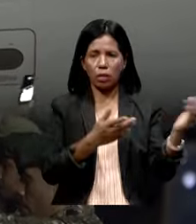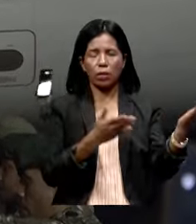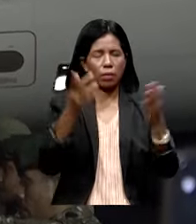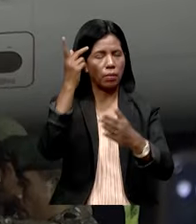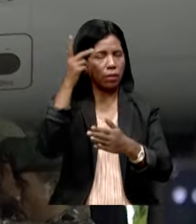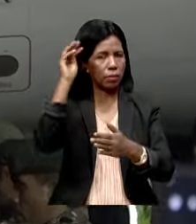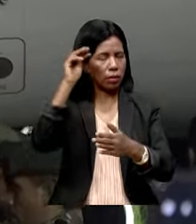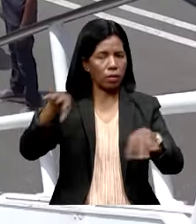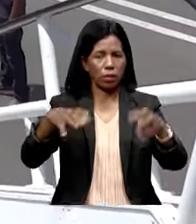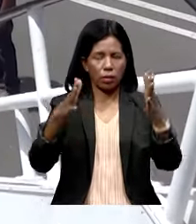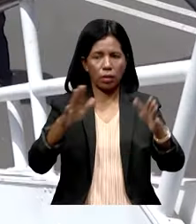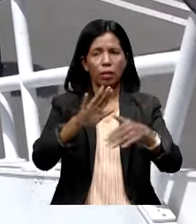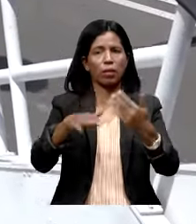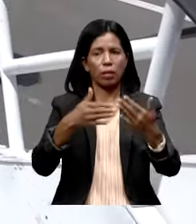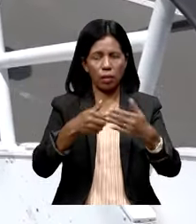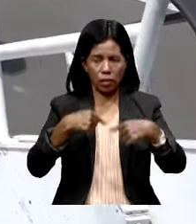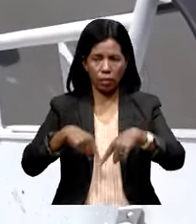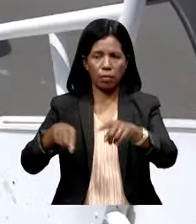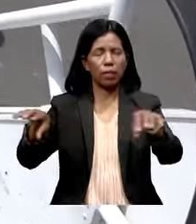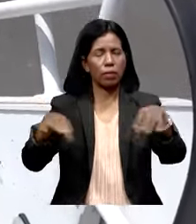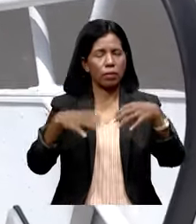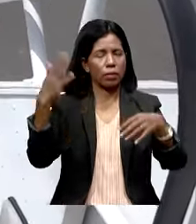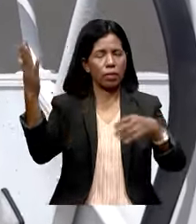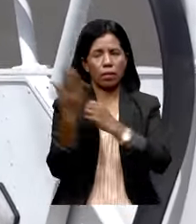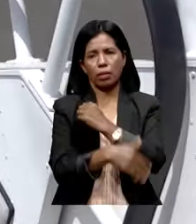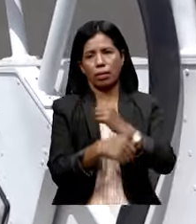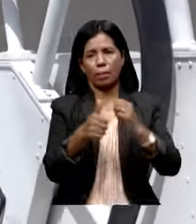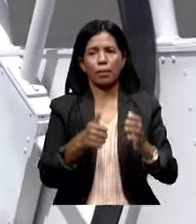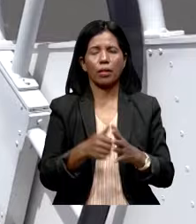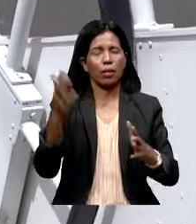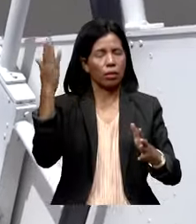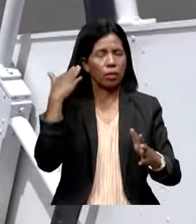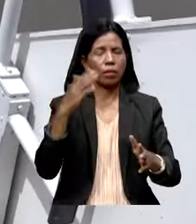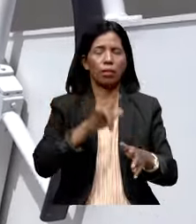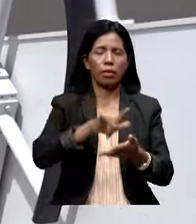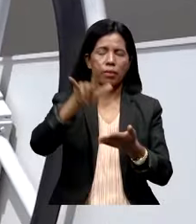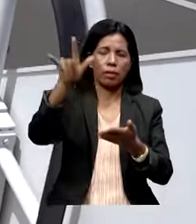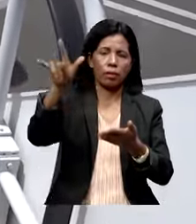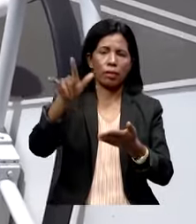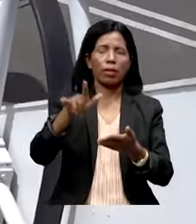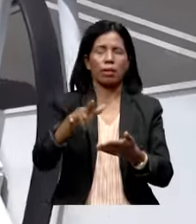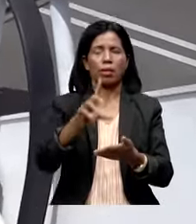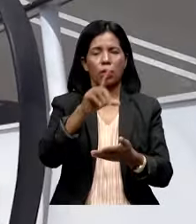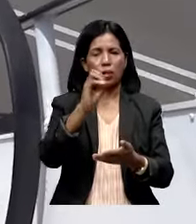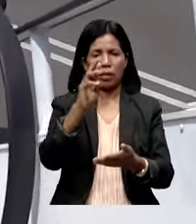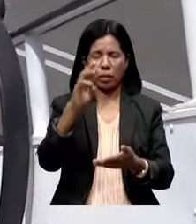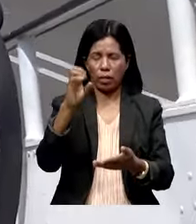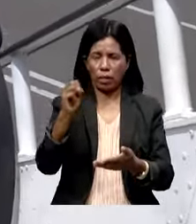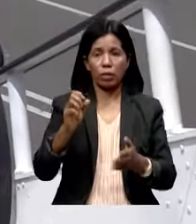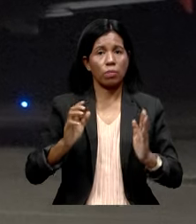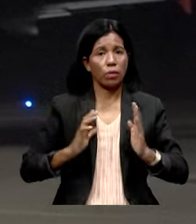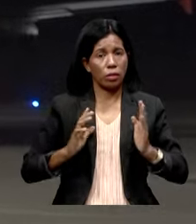no trabalhador Timor Leste ne bi ato ba servisu ia estrangeiro. Antes ne naim ba avião aerodili Lorenzo de Oliveira